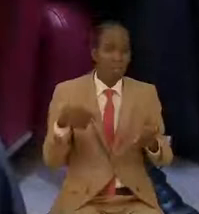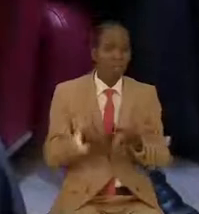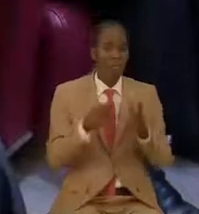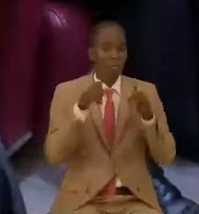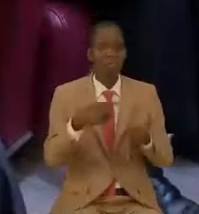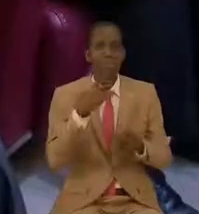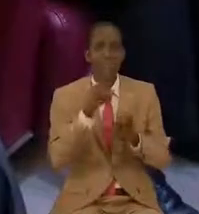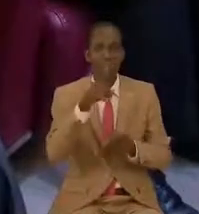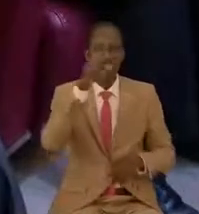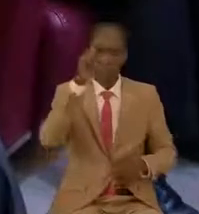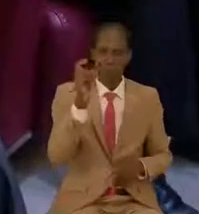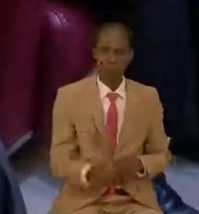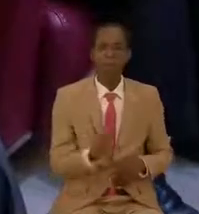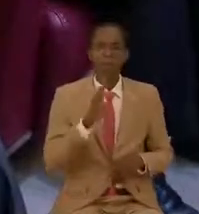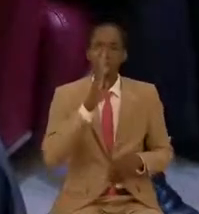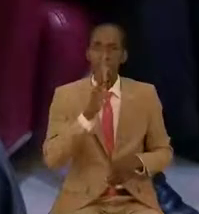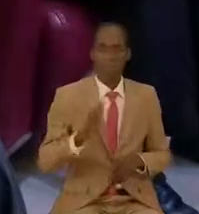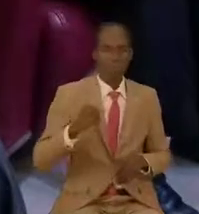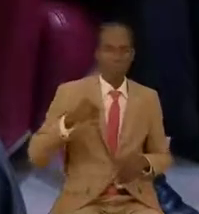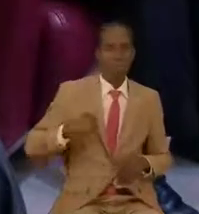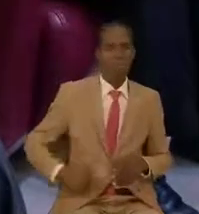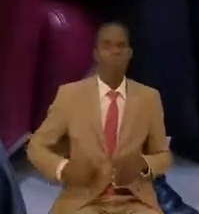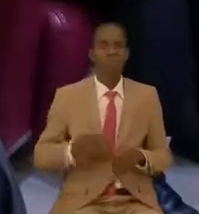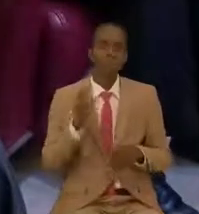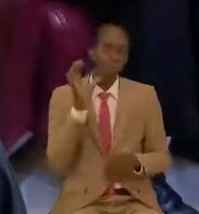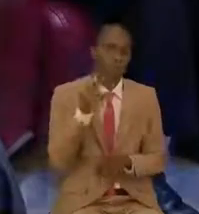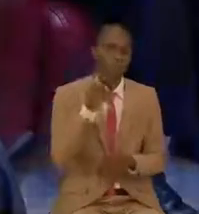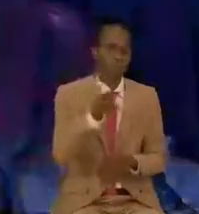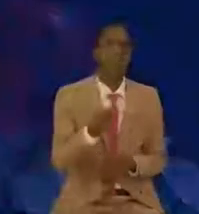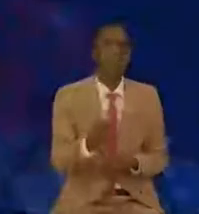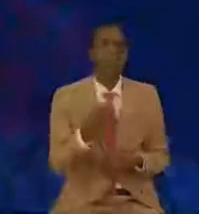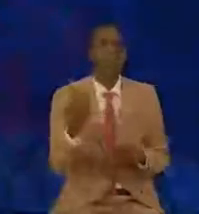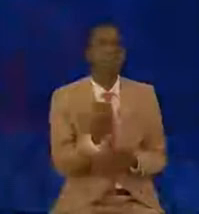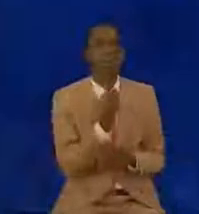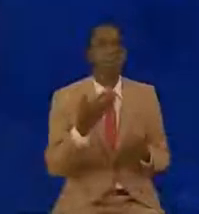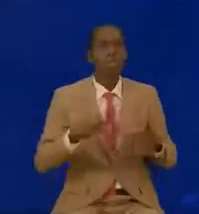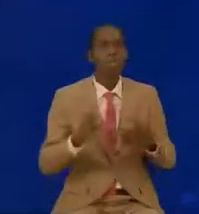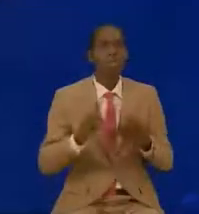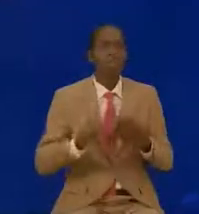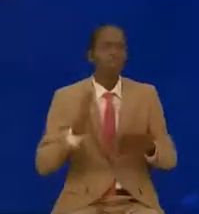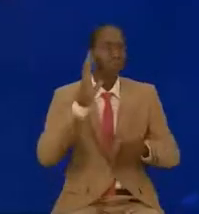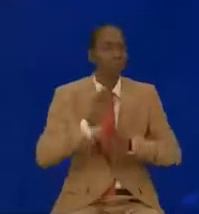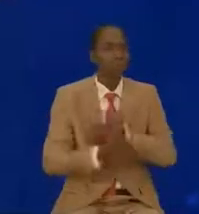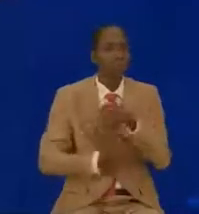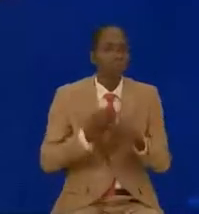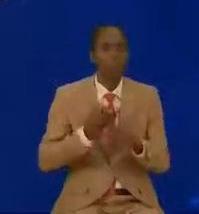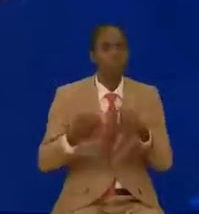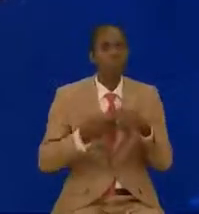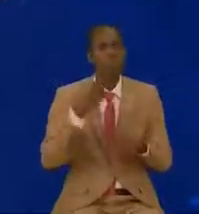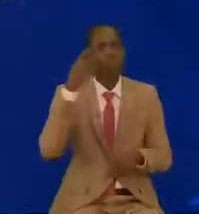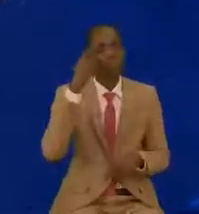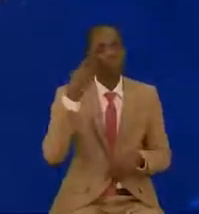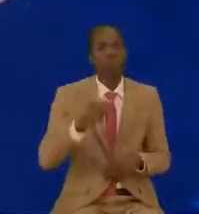devez être circoncis et vous contraignent à vous faire circoncire pour